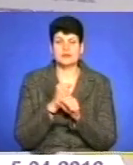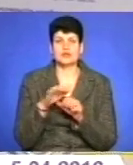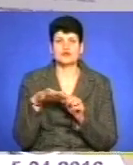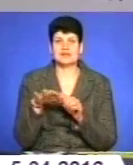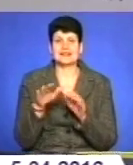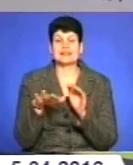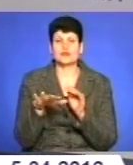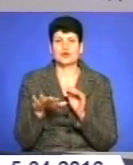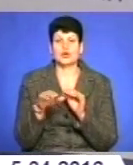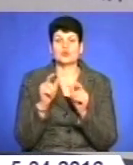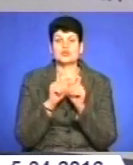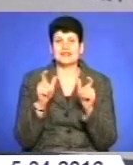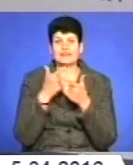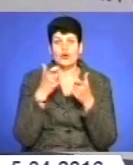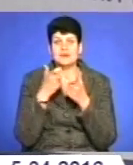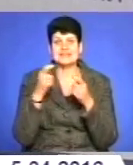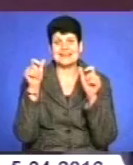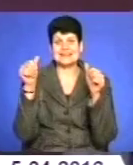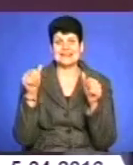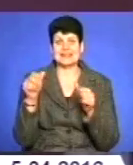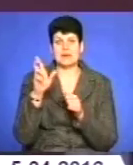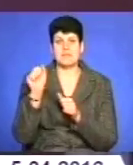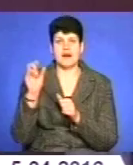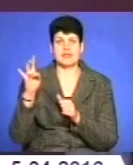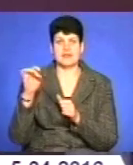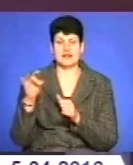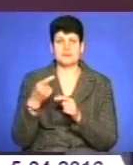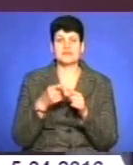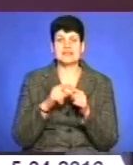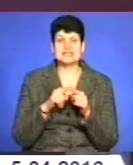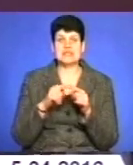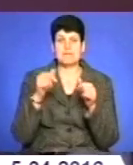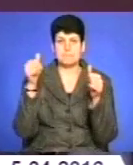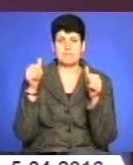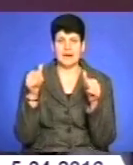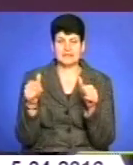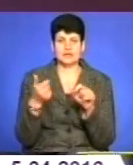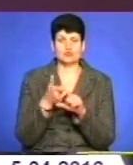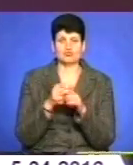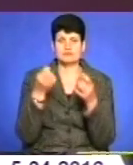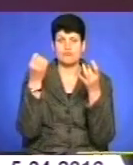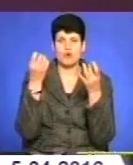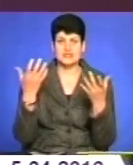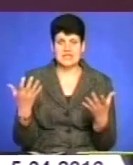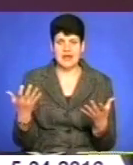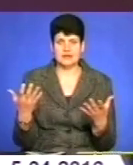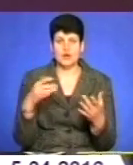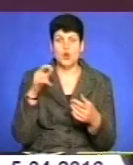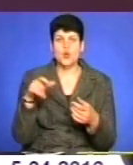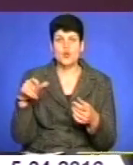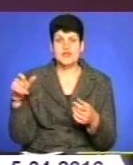та у приміщенні установи інформаційні стенди та банери. Ці інформаційні банери значно спростять